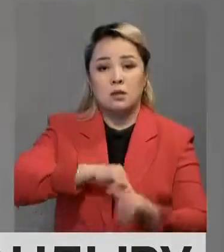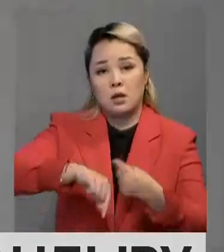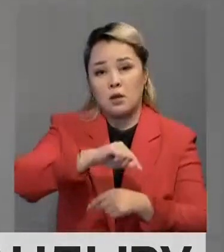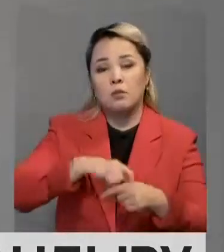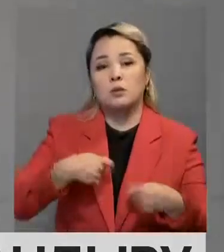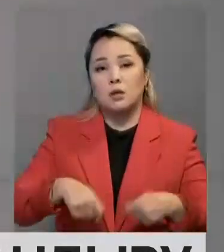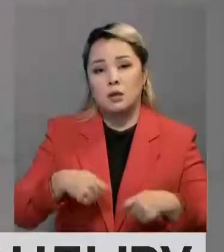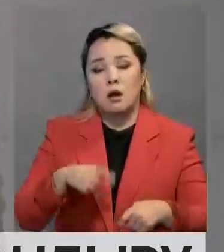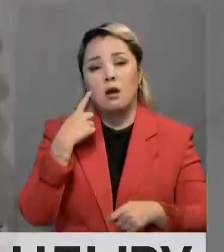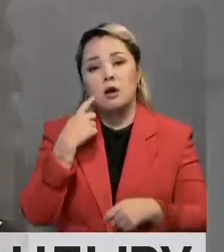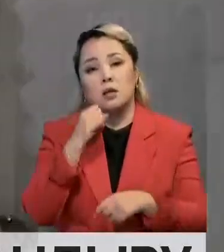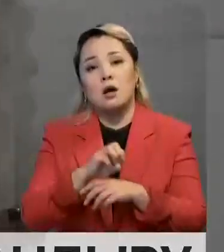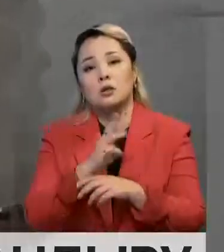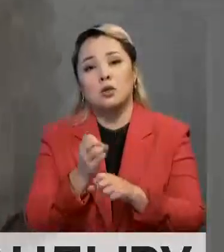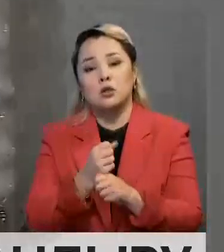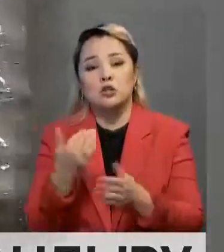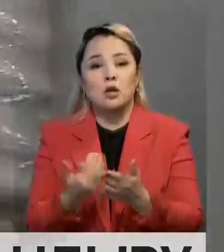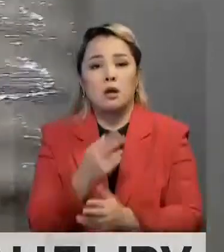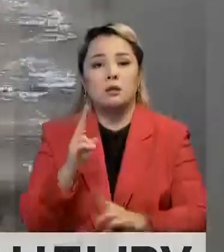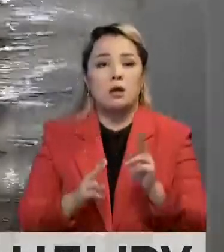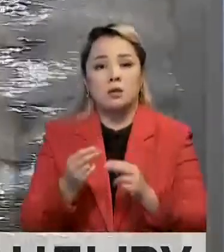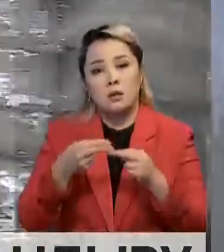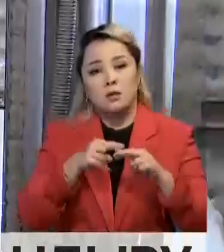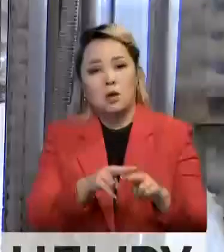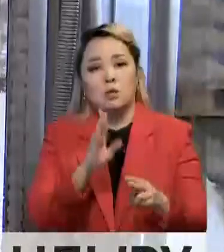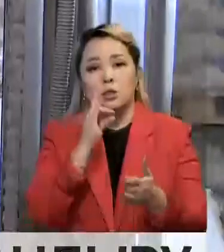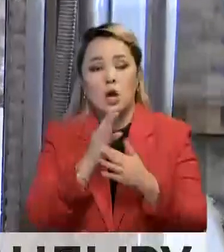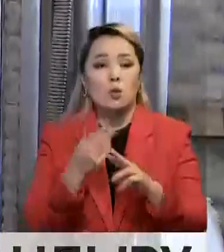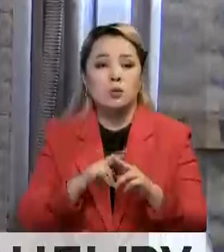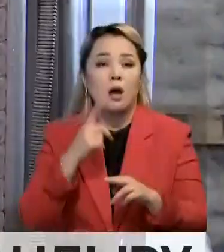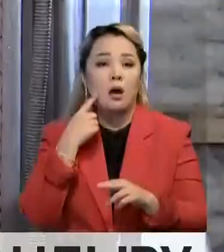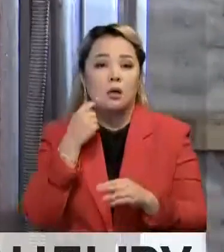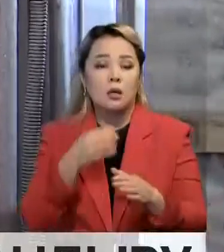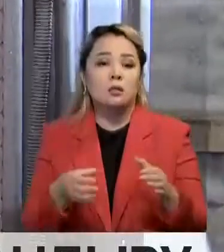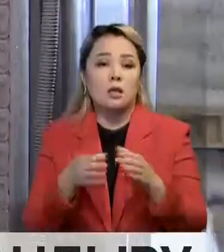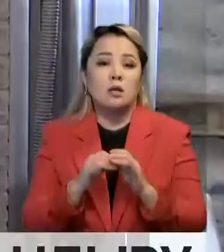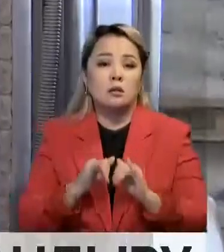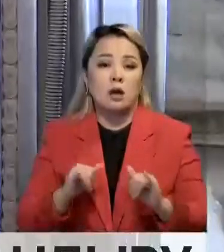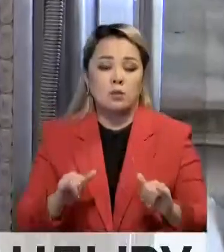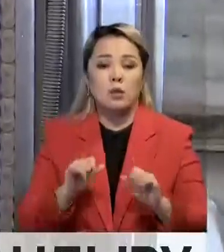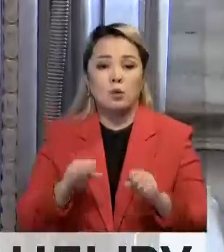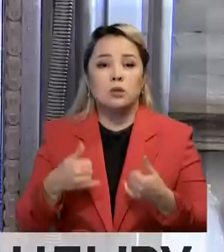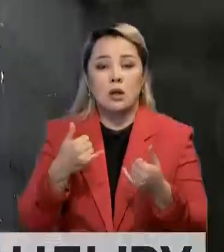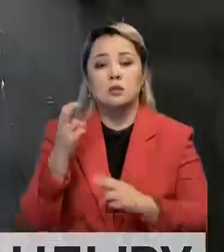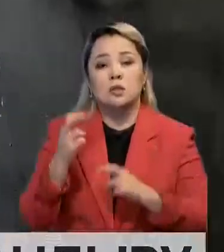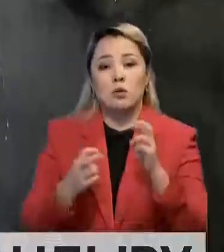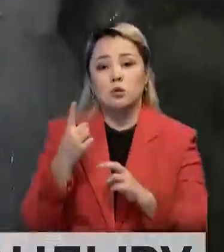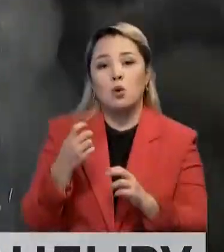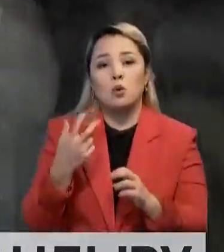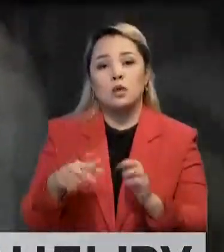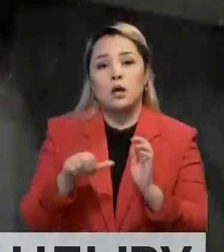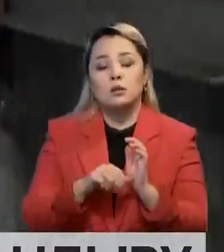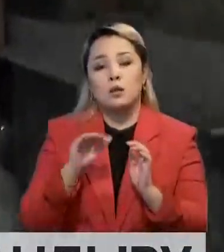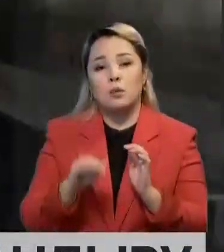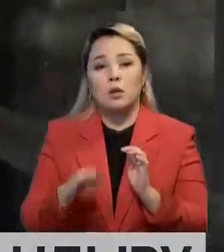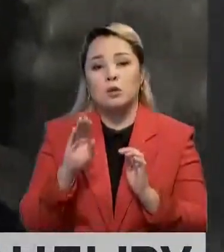шеңберінде қантпен қамтамасыз етудің жаңа тетігі қаржыландырылады. Бұл қант саласын дамытуға мүмкіндік береді. Зауыттар 136 мың